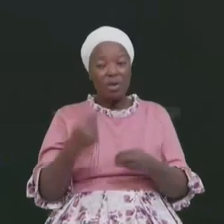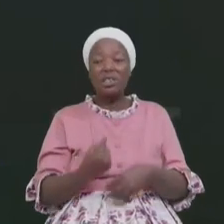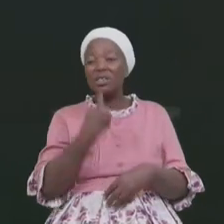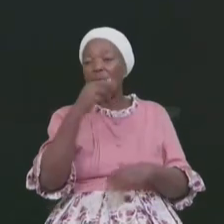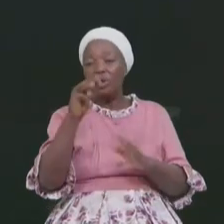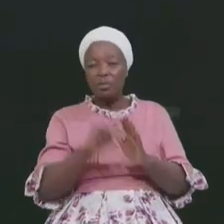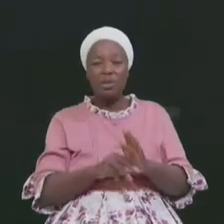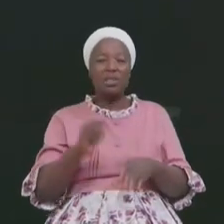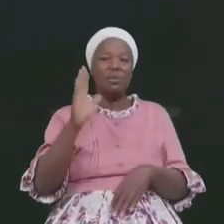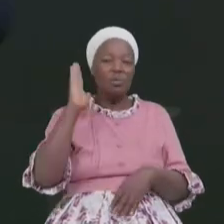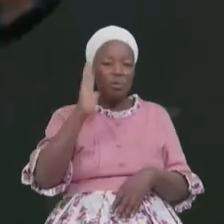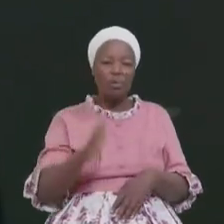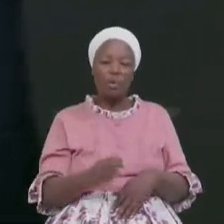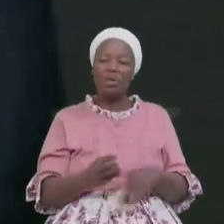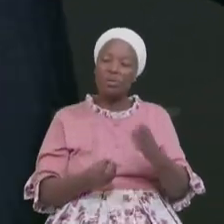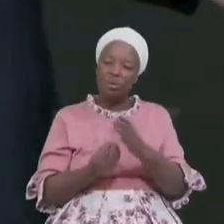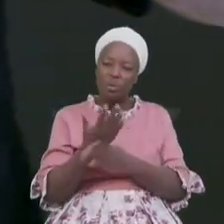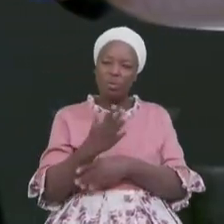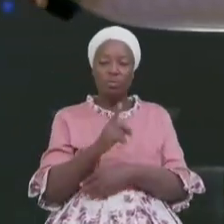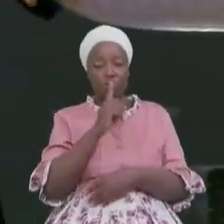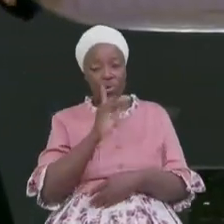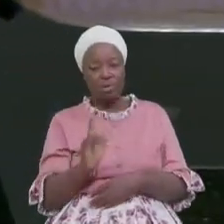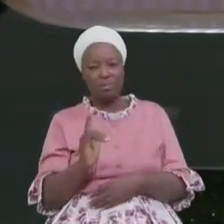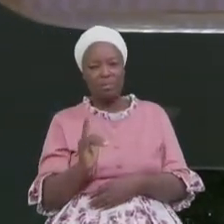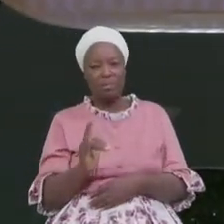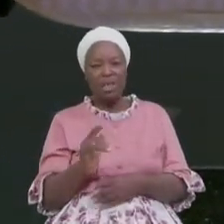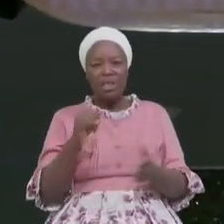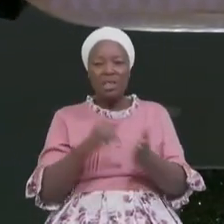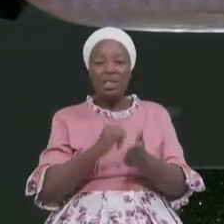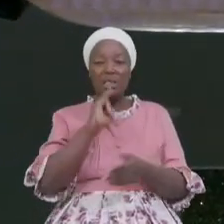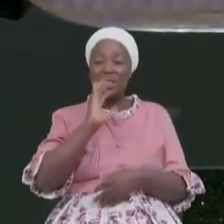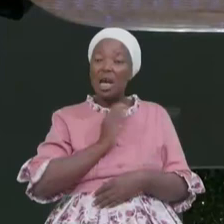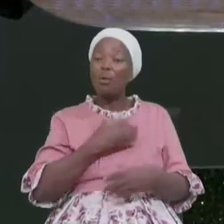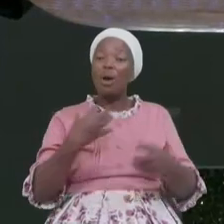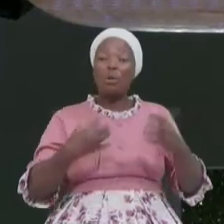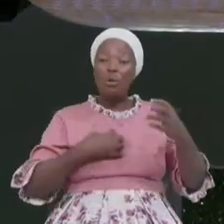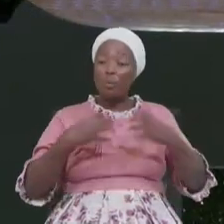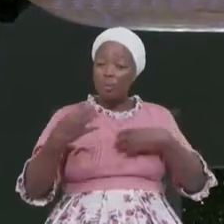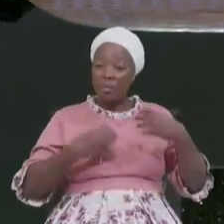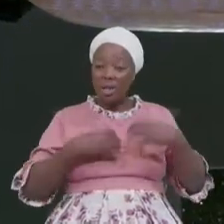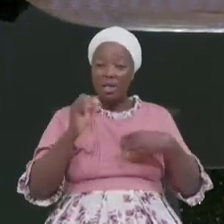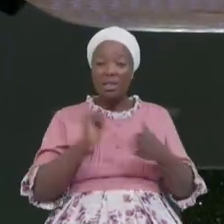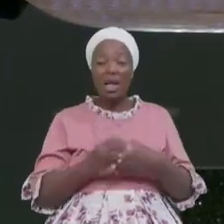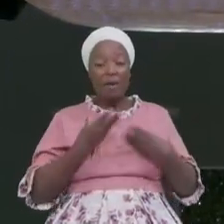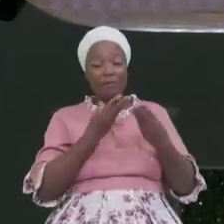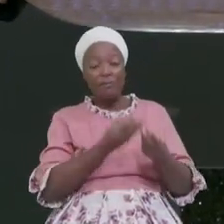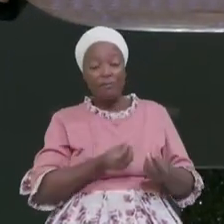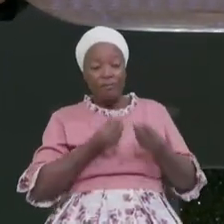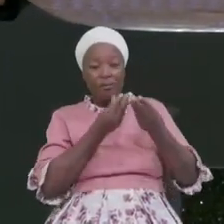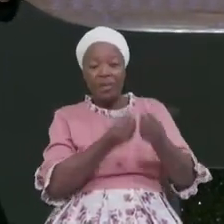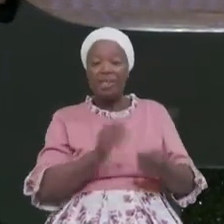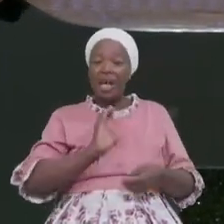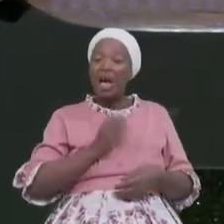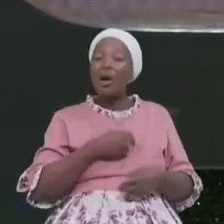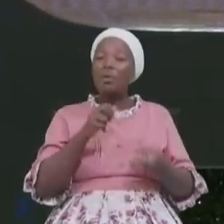va augmenter. En réalité, c'est nos plaintes qui nourrissent nos problèmes.